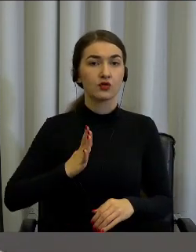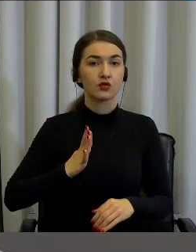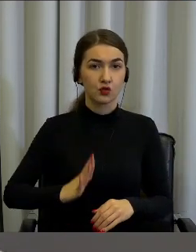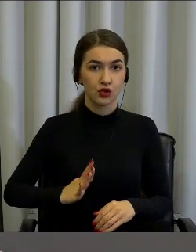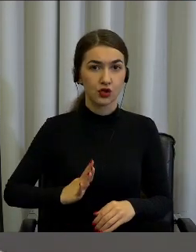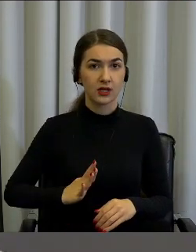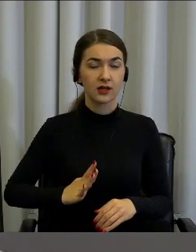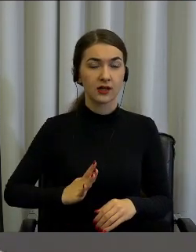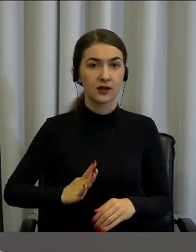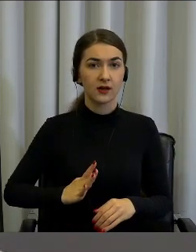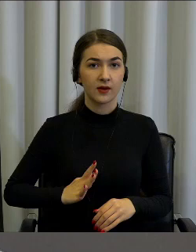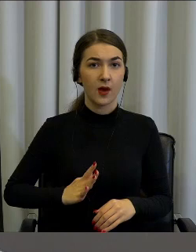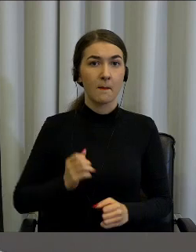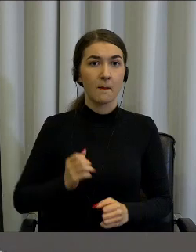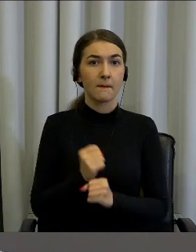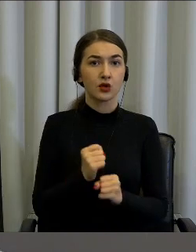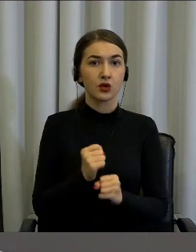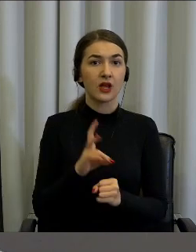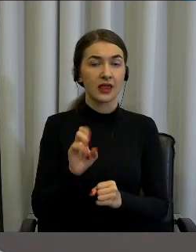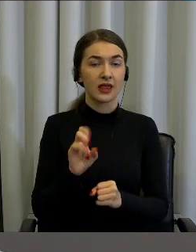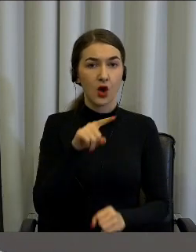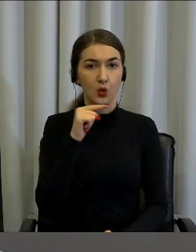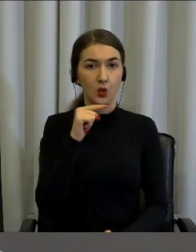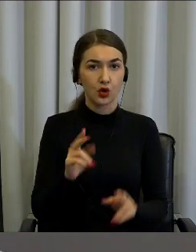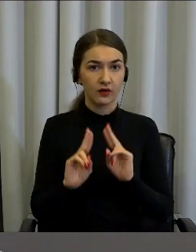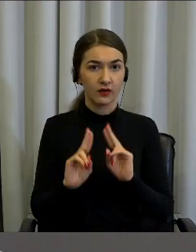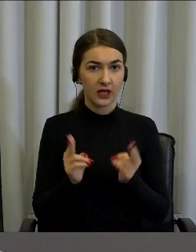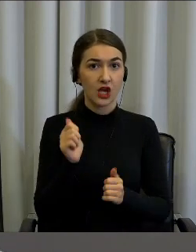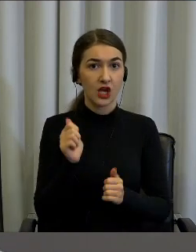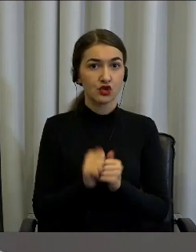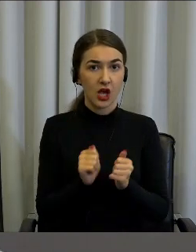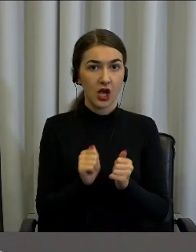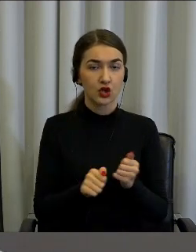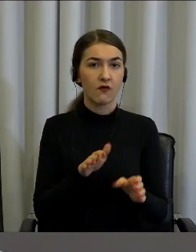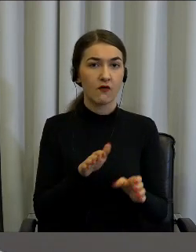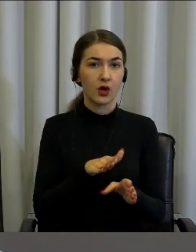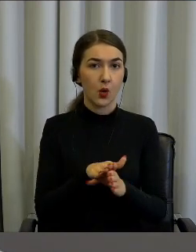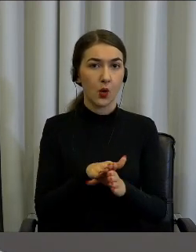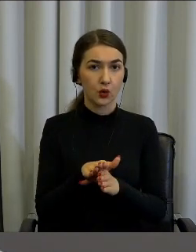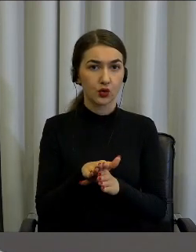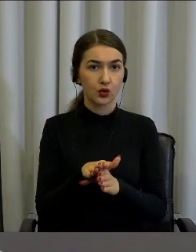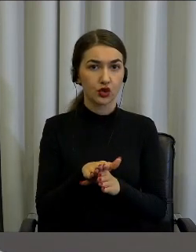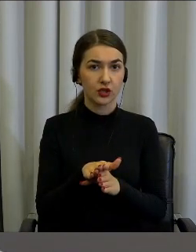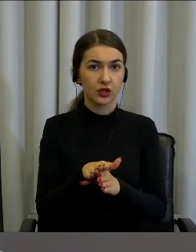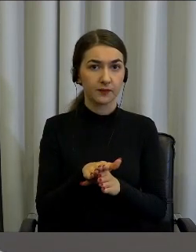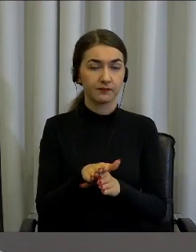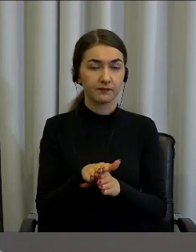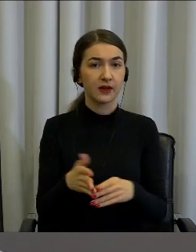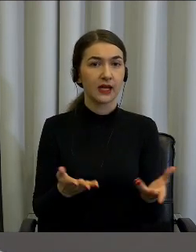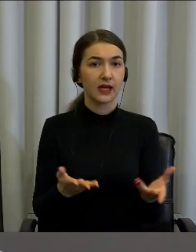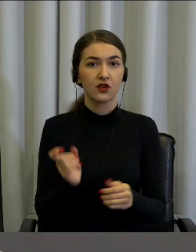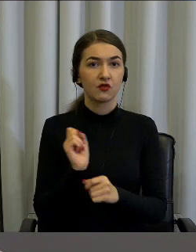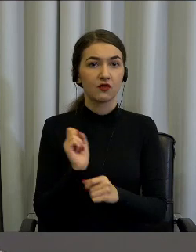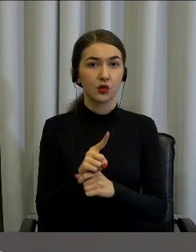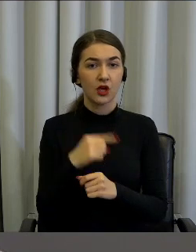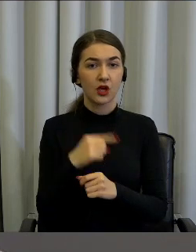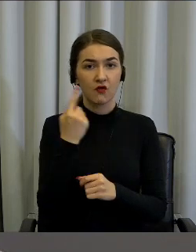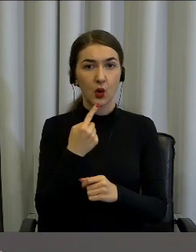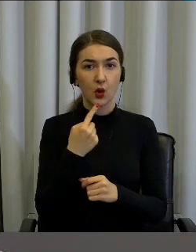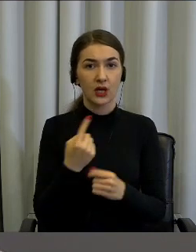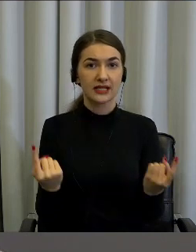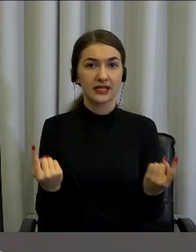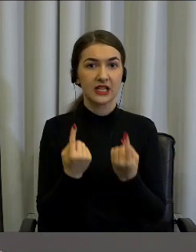примушені працювати на російську федерацію часто виконуючи якісь функції в ролі цивірних